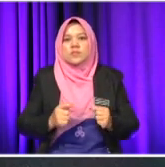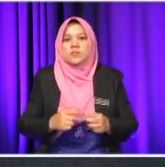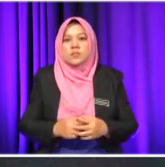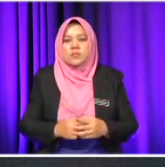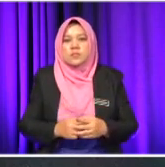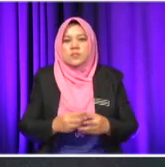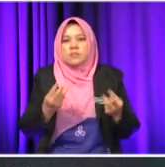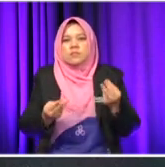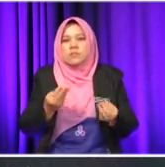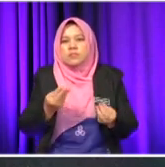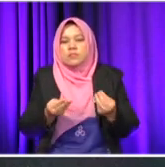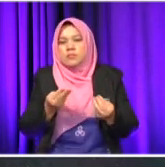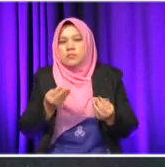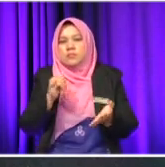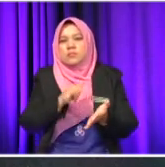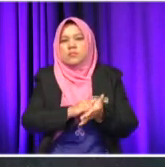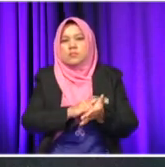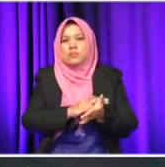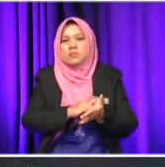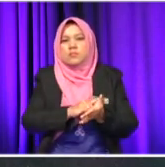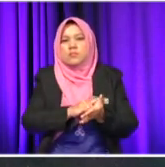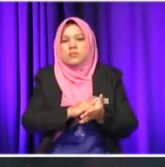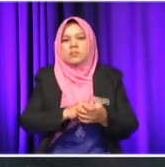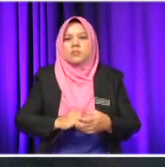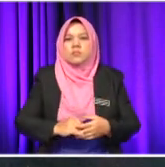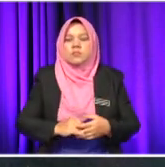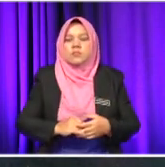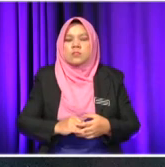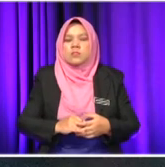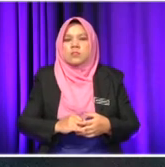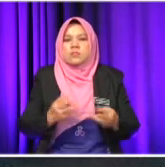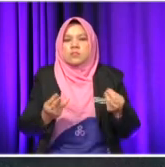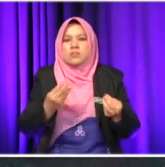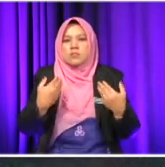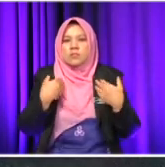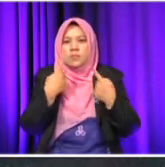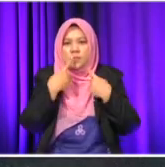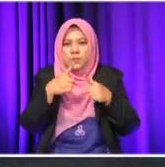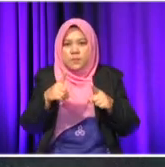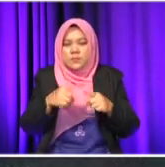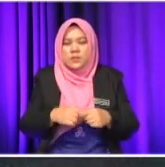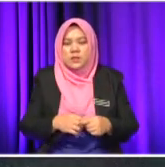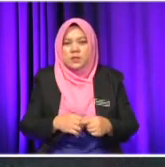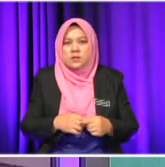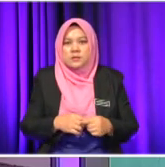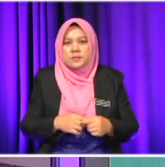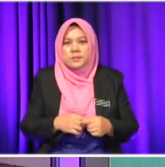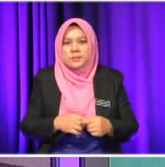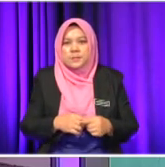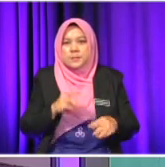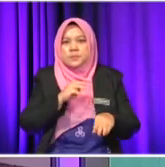mungkinlah itu atas Budi bicara oke mungkin kamu ada yang menjawab dekat